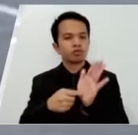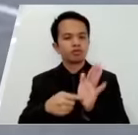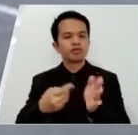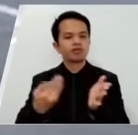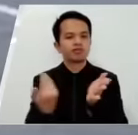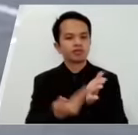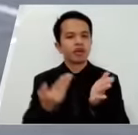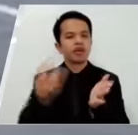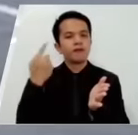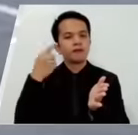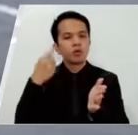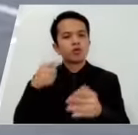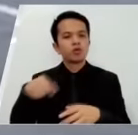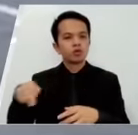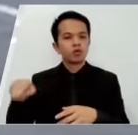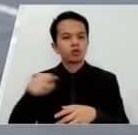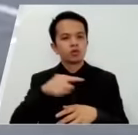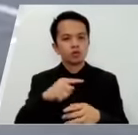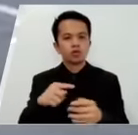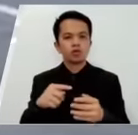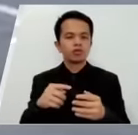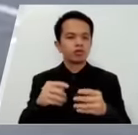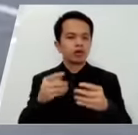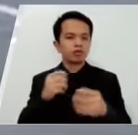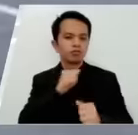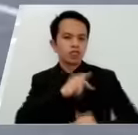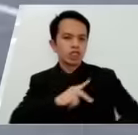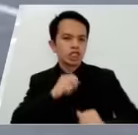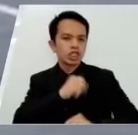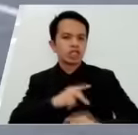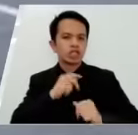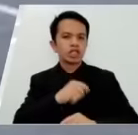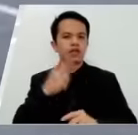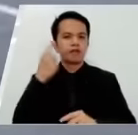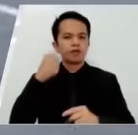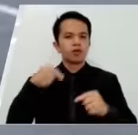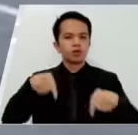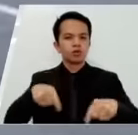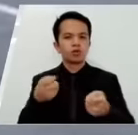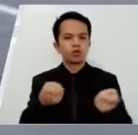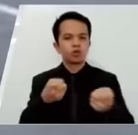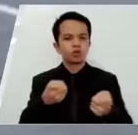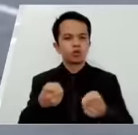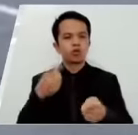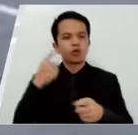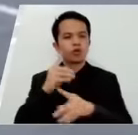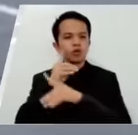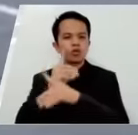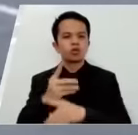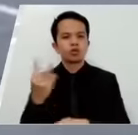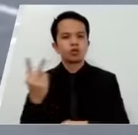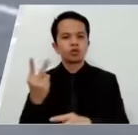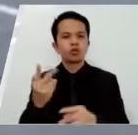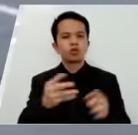pagpapakita ng pagpapahalaga ng ating administrasyon sa ugnayang pandepensa ng dalawang bansa.